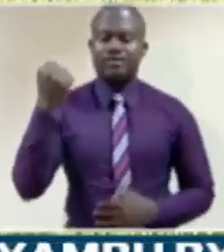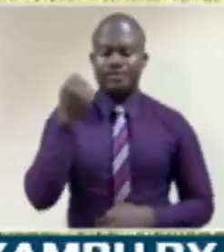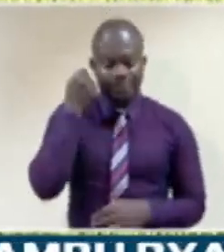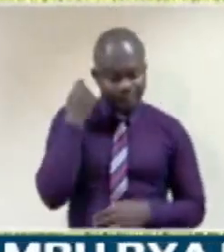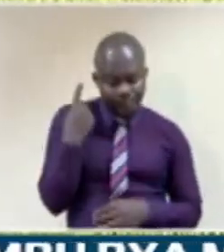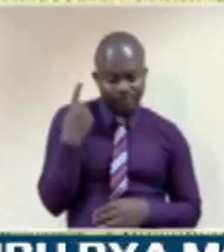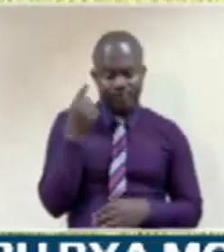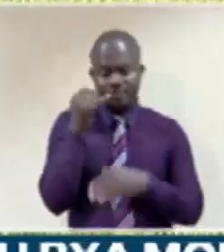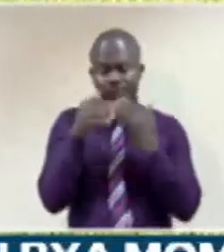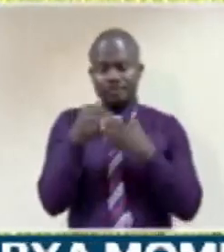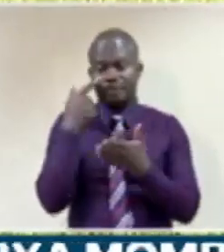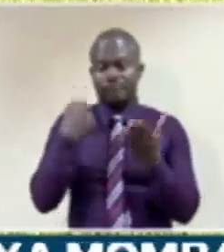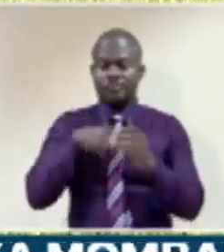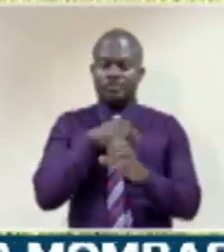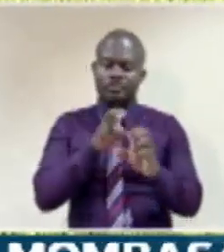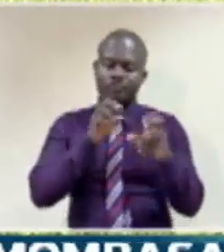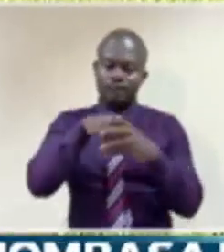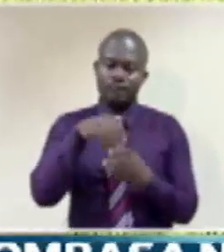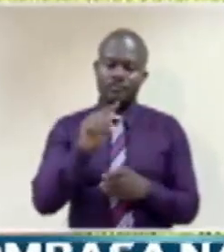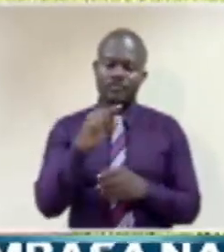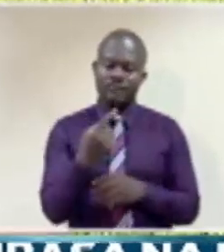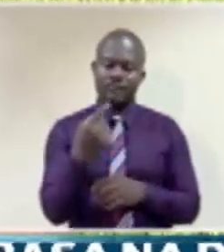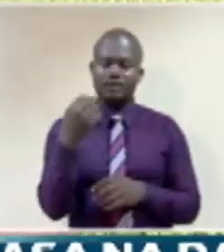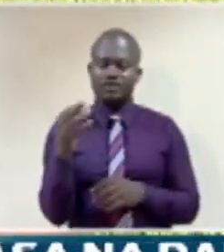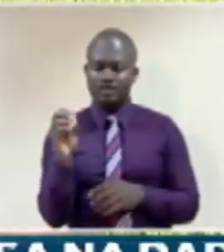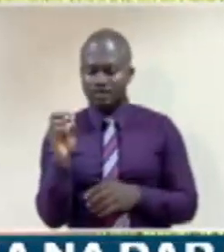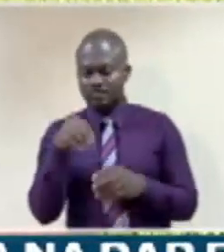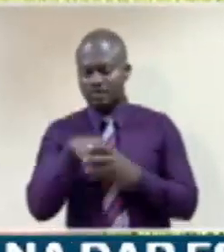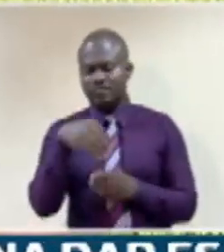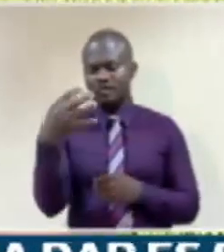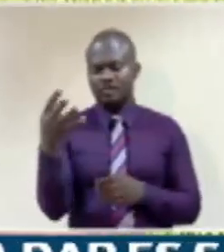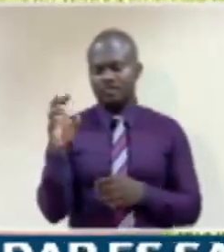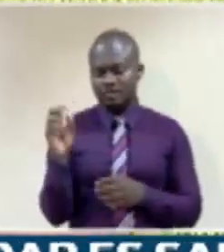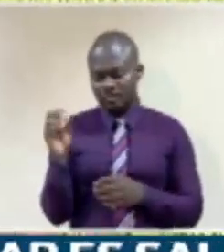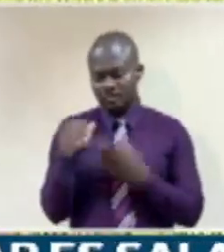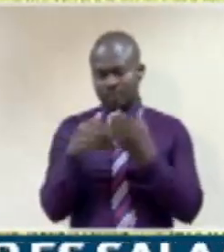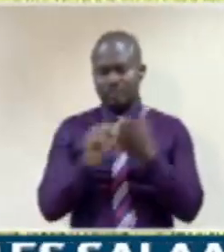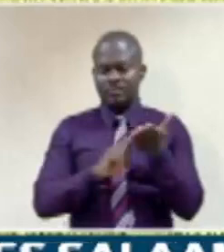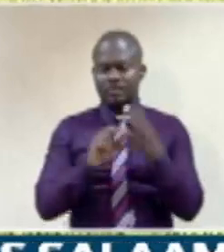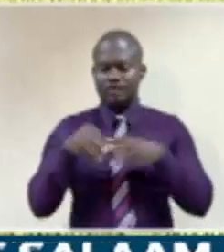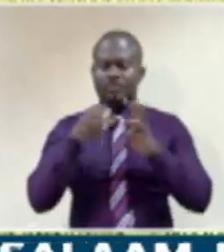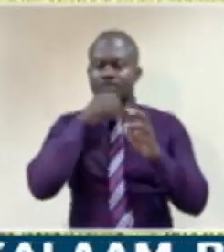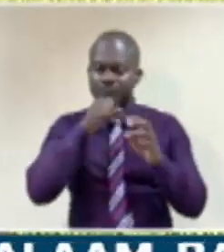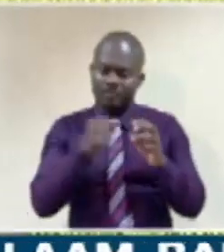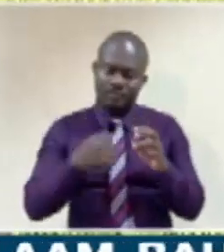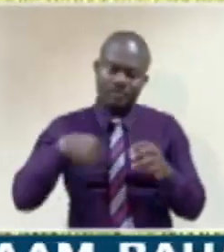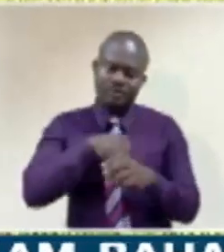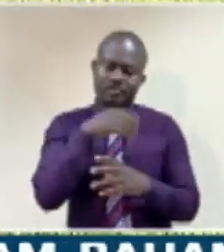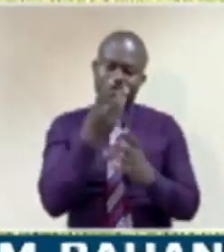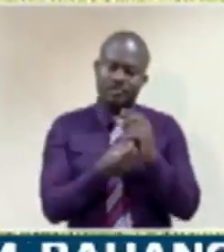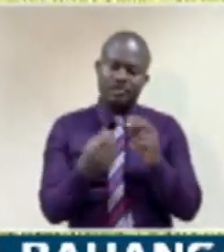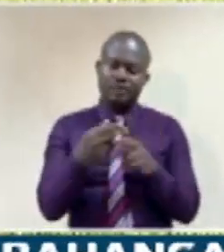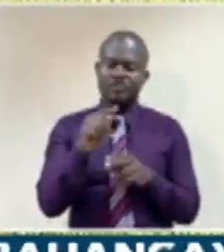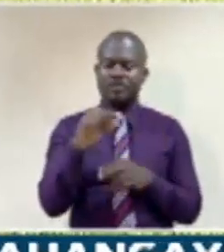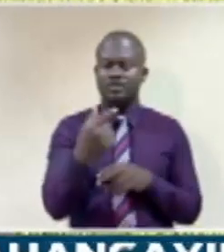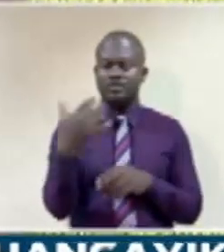Birumvikana niba twari kuvanamo ibiro 300 cyangwa se 400, iyo twakoreshaga uburyo gakondo twashobora kuba twahomba nk'ibiro nka